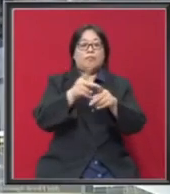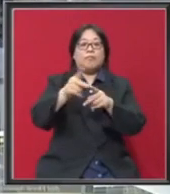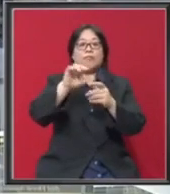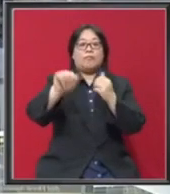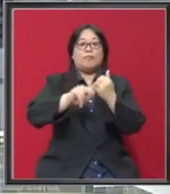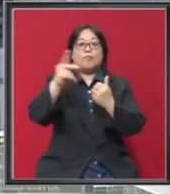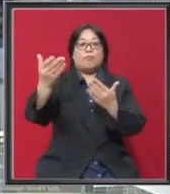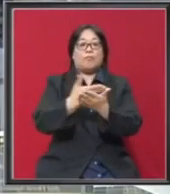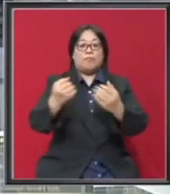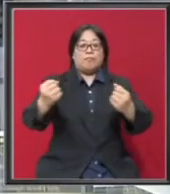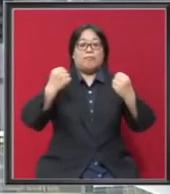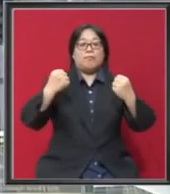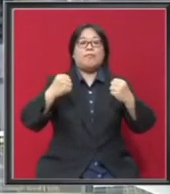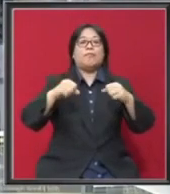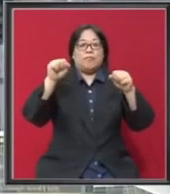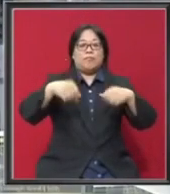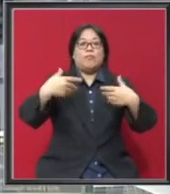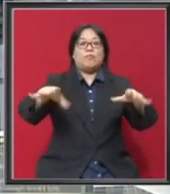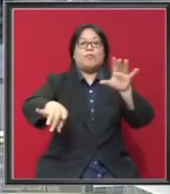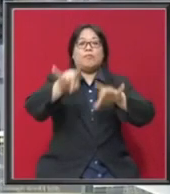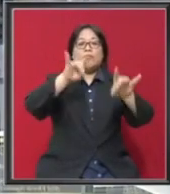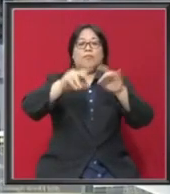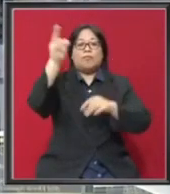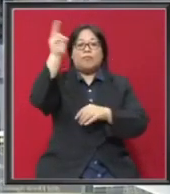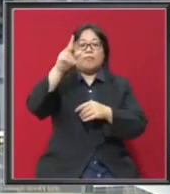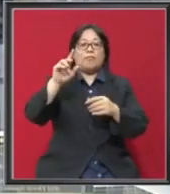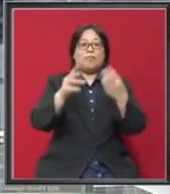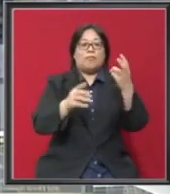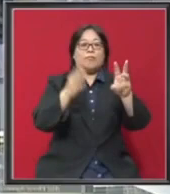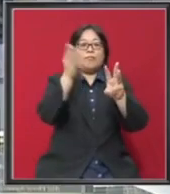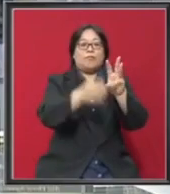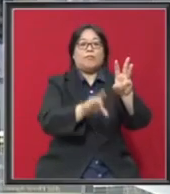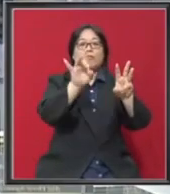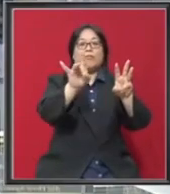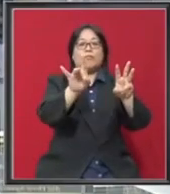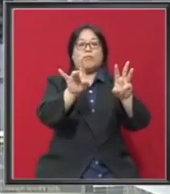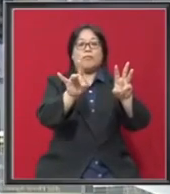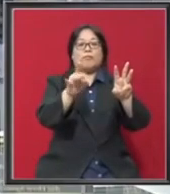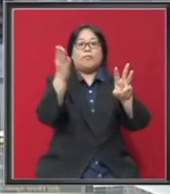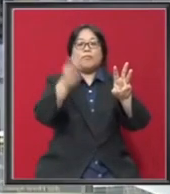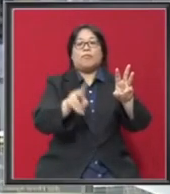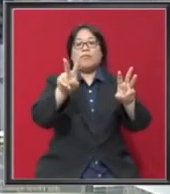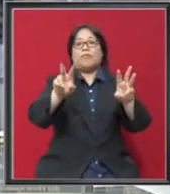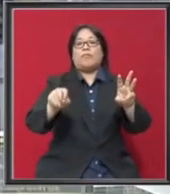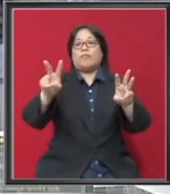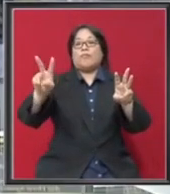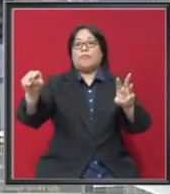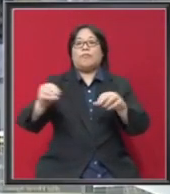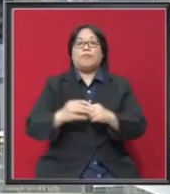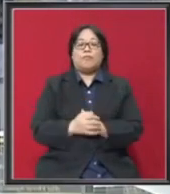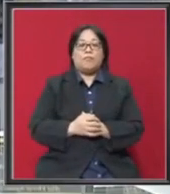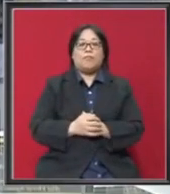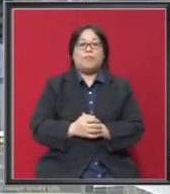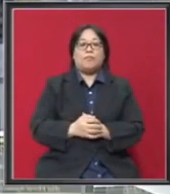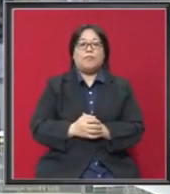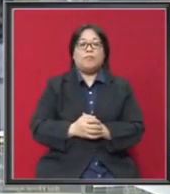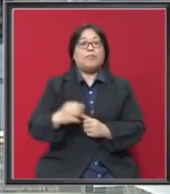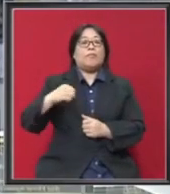keanggotaan baru yang mantap dan two telah dilantik oleh kerajaan pada 16oz 2020